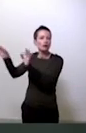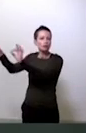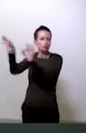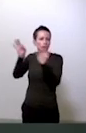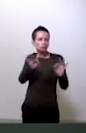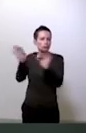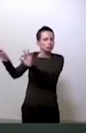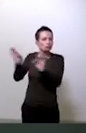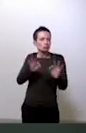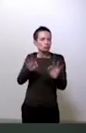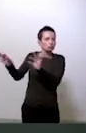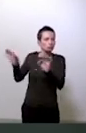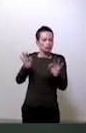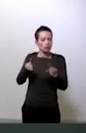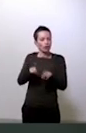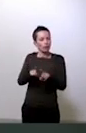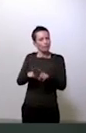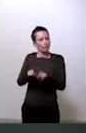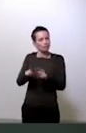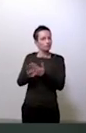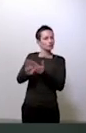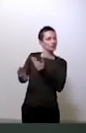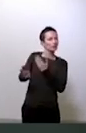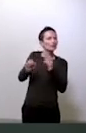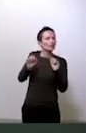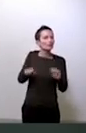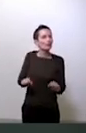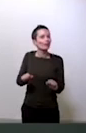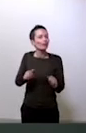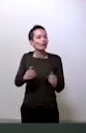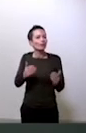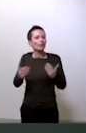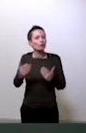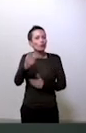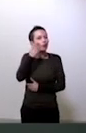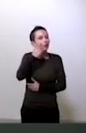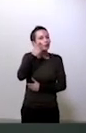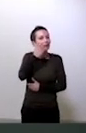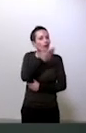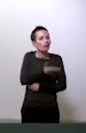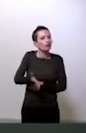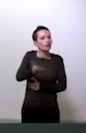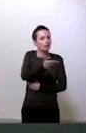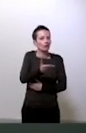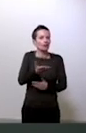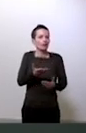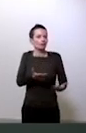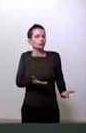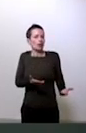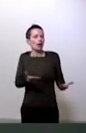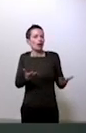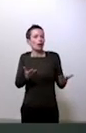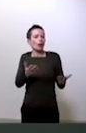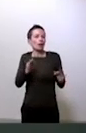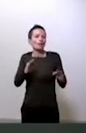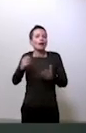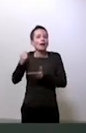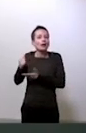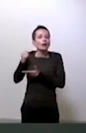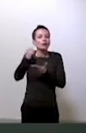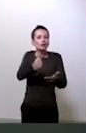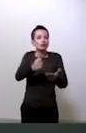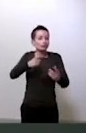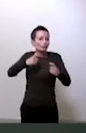nous permet de prendre un petit peu de distance aussi par rapport au constat que nous pouvons poser sur l'héritage dont nous